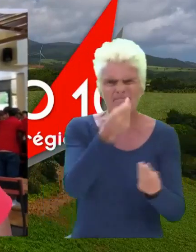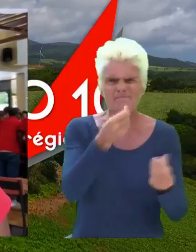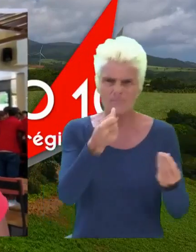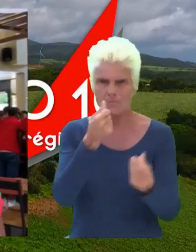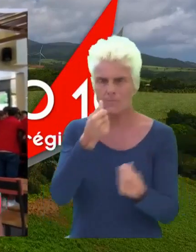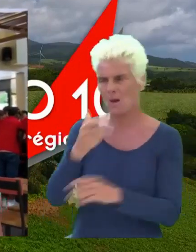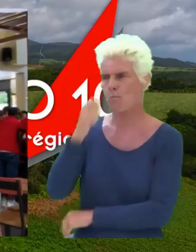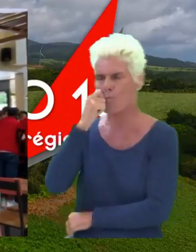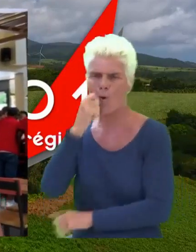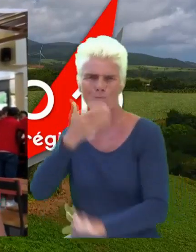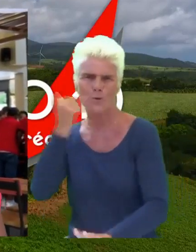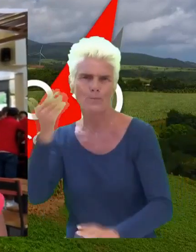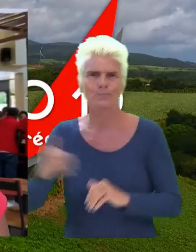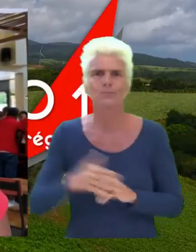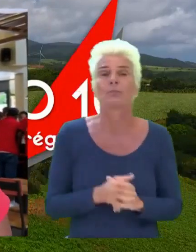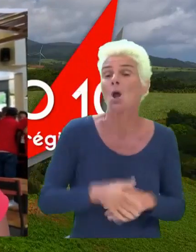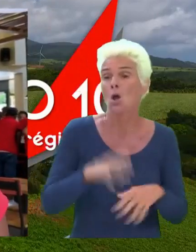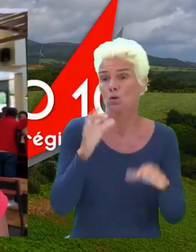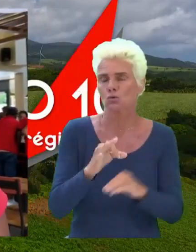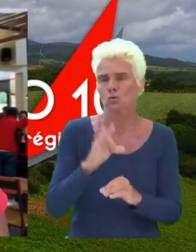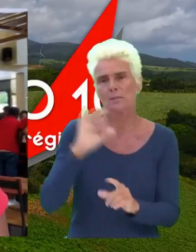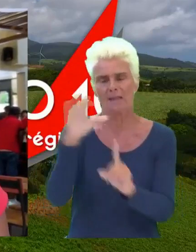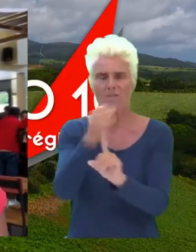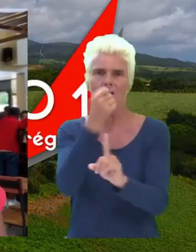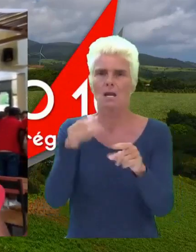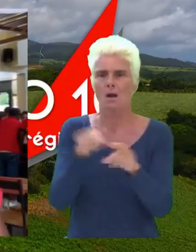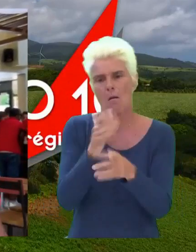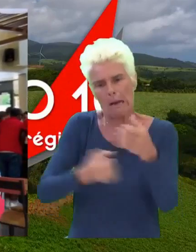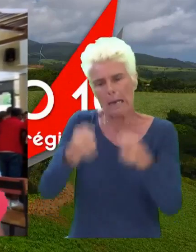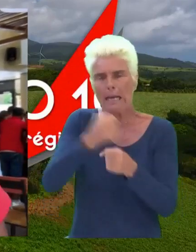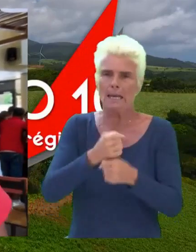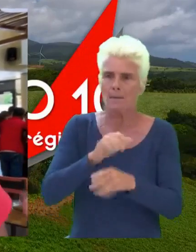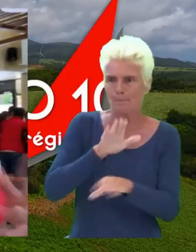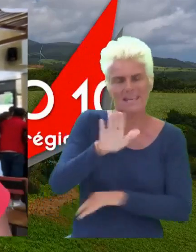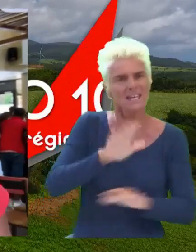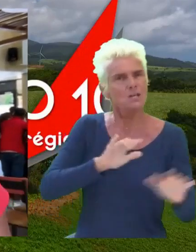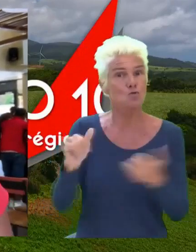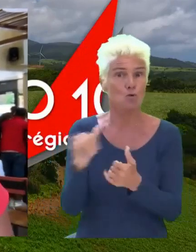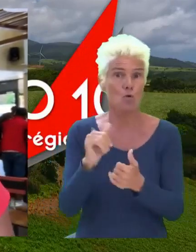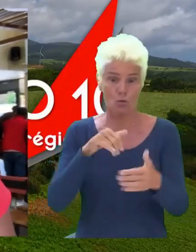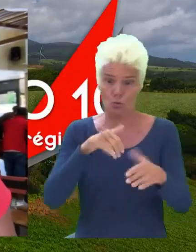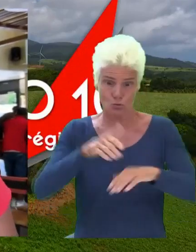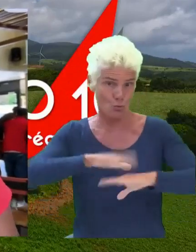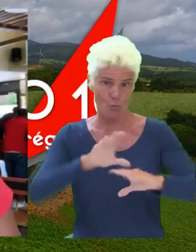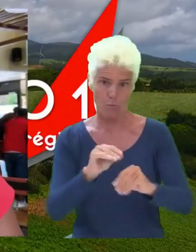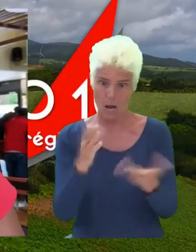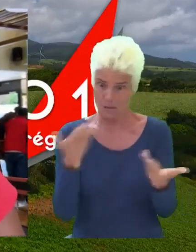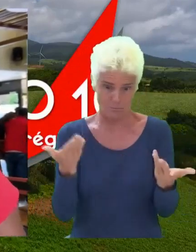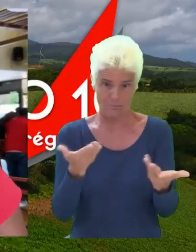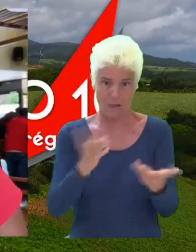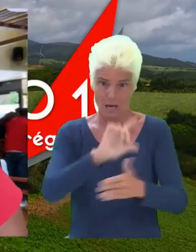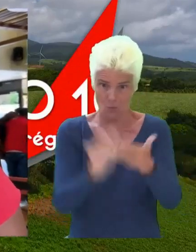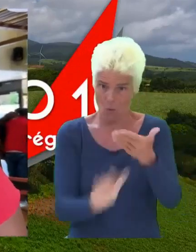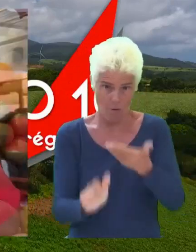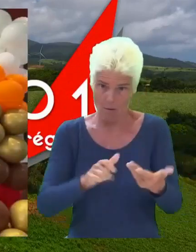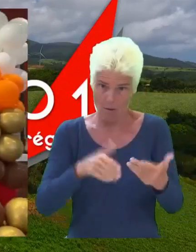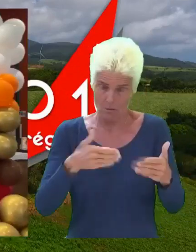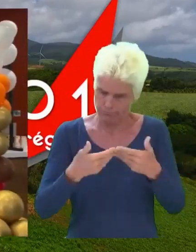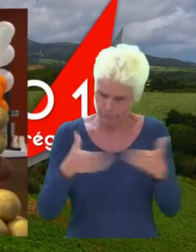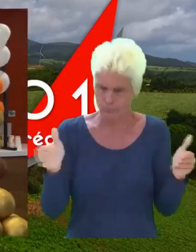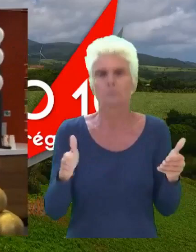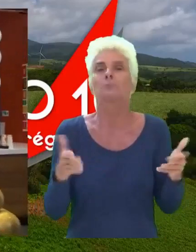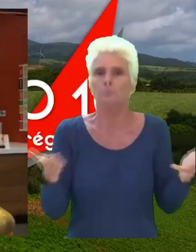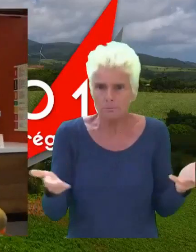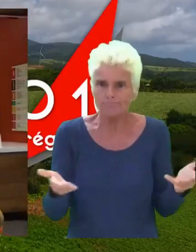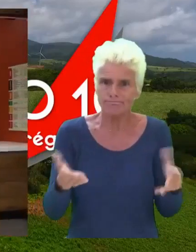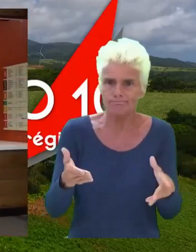façon différente et du coup pour cela le défi c'était de créer un escape game dans un restaurant dans un restaurant réel avant l'ouverture réelle du restaurant et